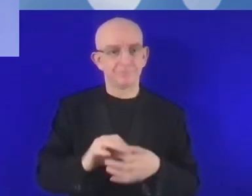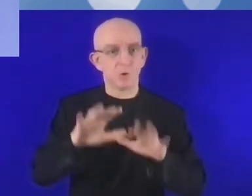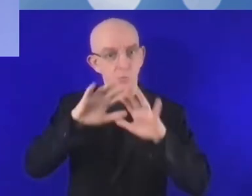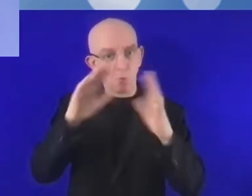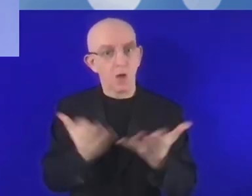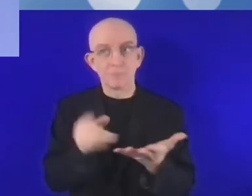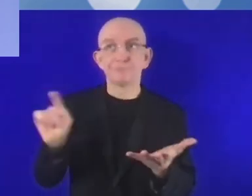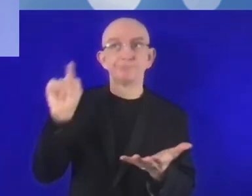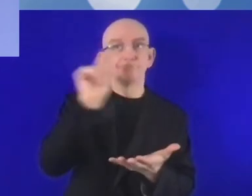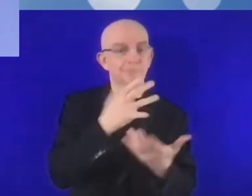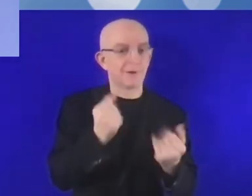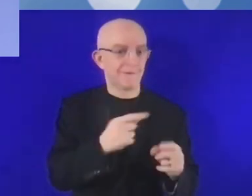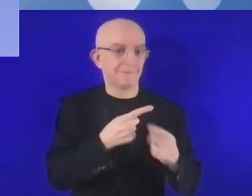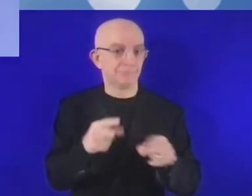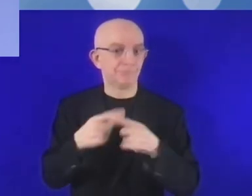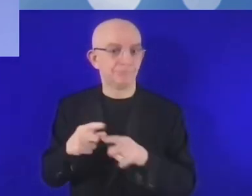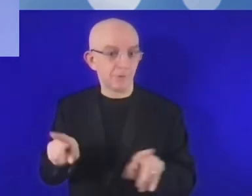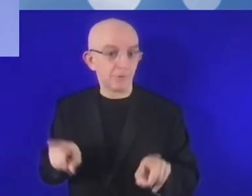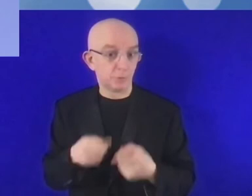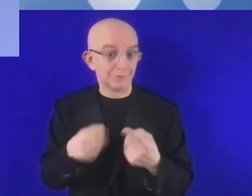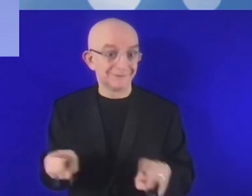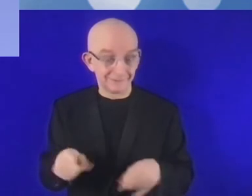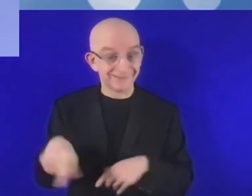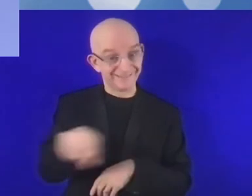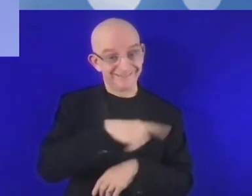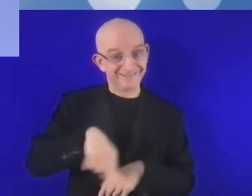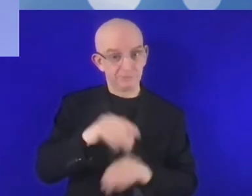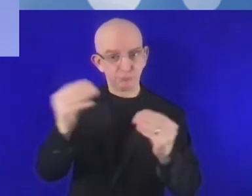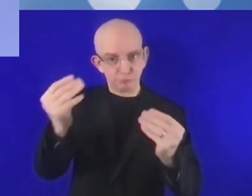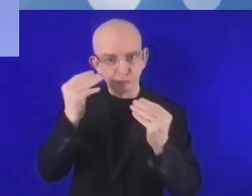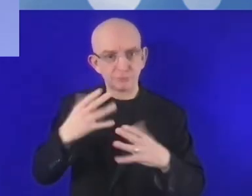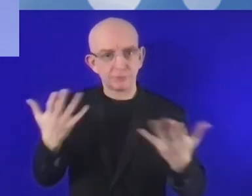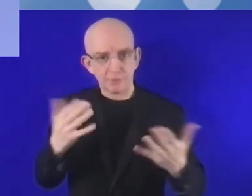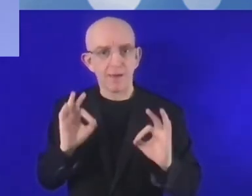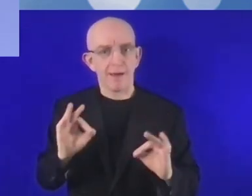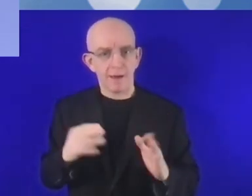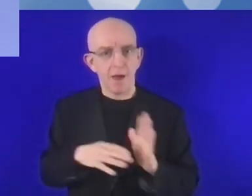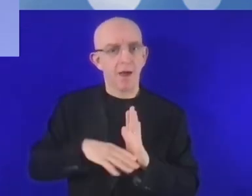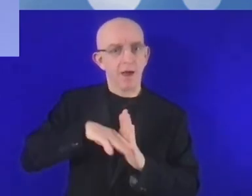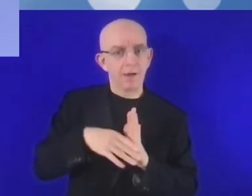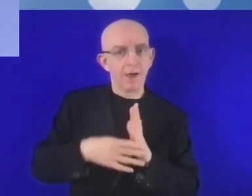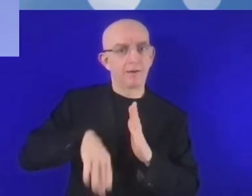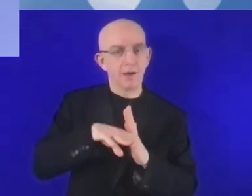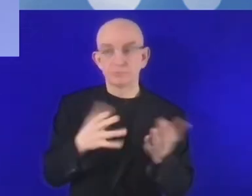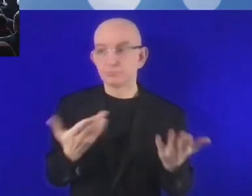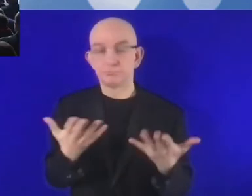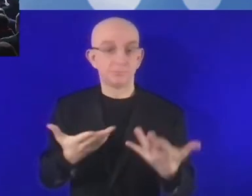تسمح لهم في تشكيل هذه الحساسية عند البشر وهذا الإحساس بجمال الموسيقى.